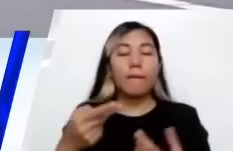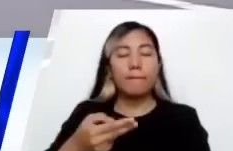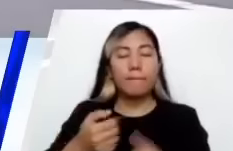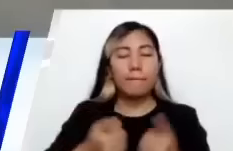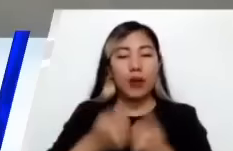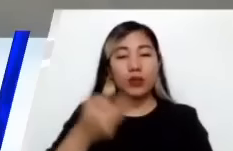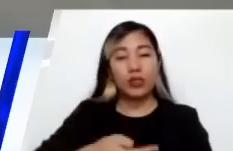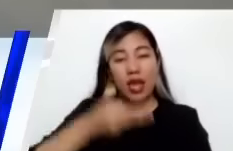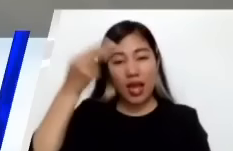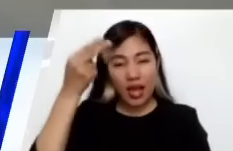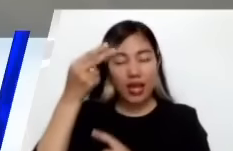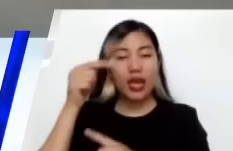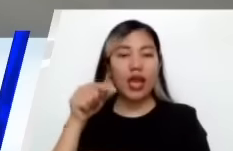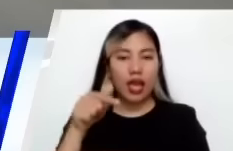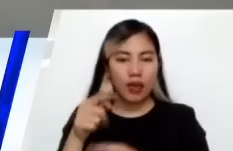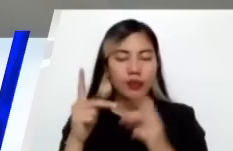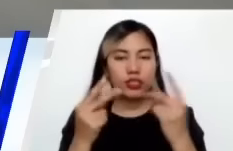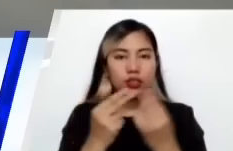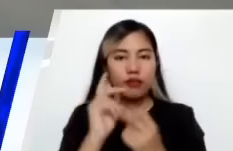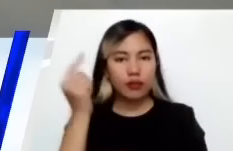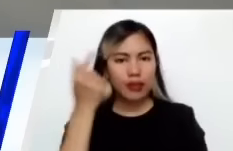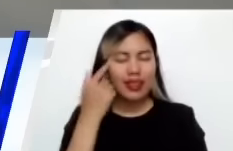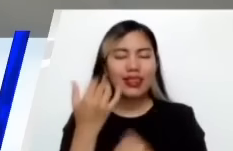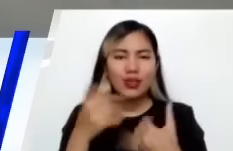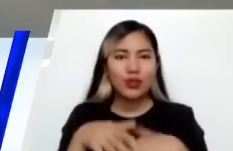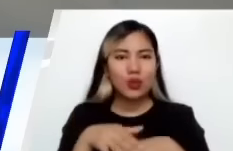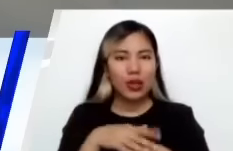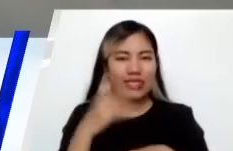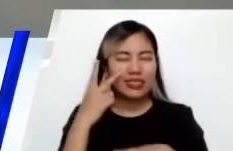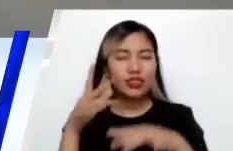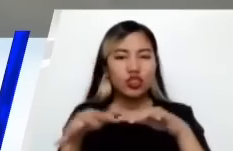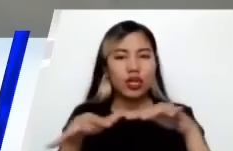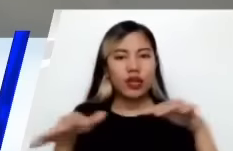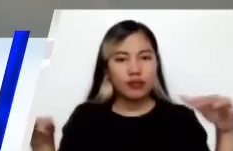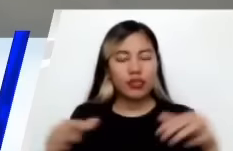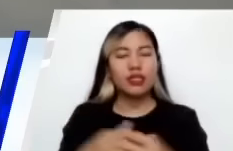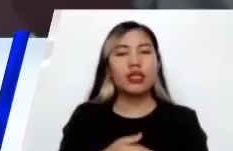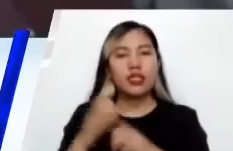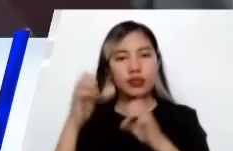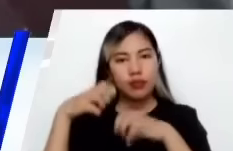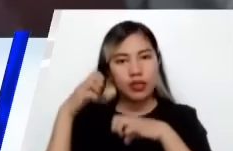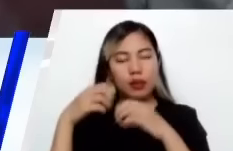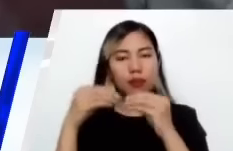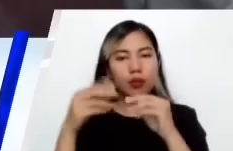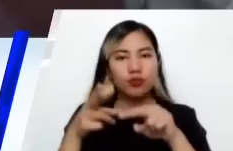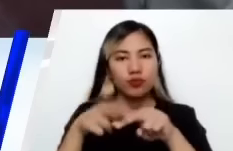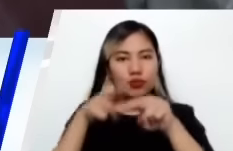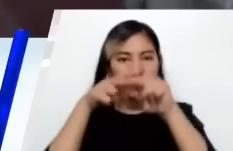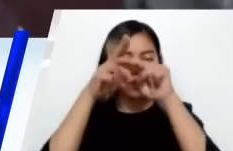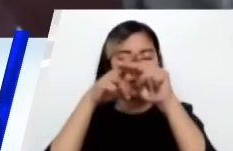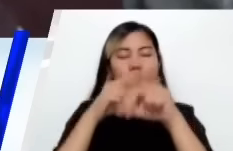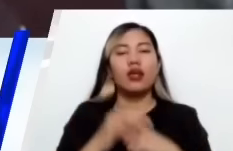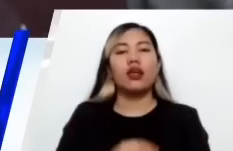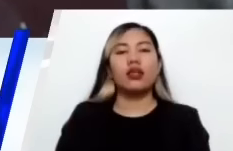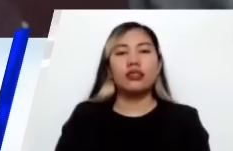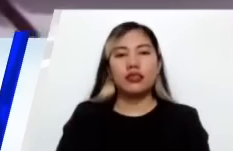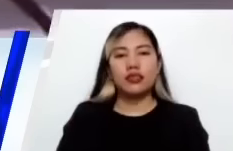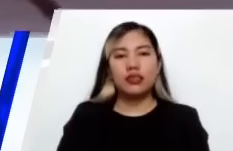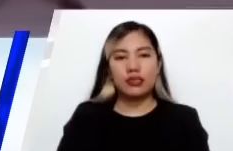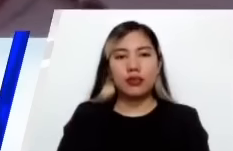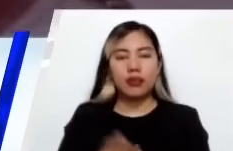ang holiday traffic lalo na sa Metro Manila, inaasahan ng SAIC na lalong tataas pa ang bilang ng EDSA busway